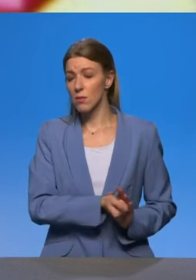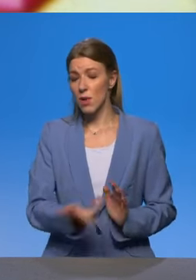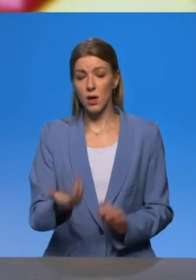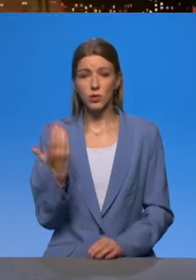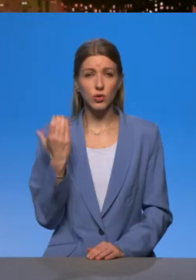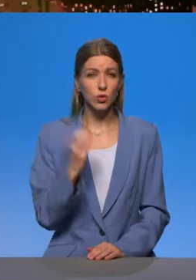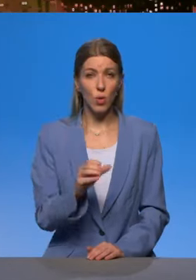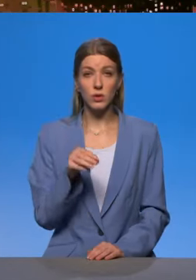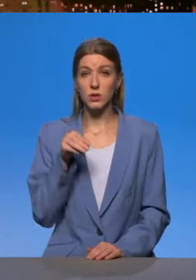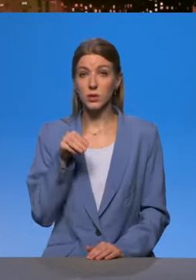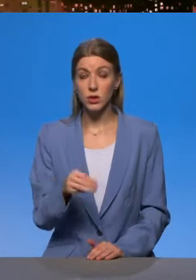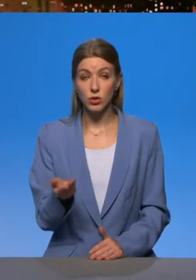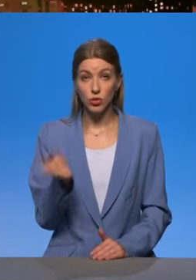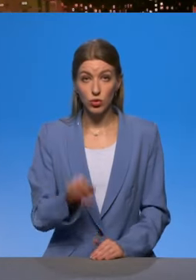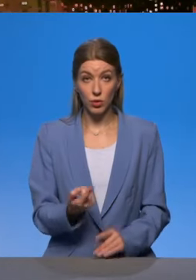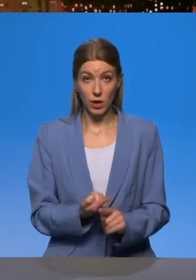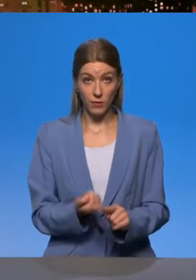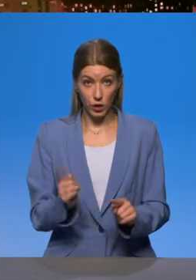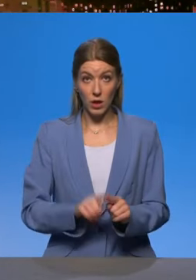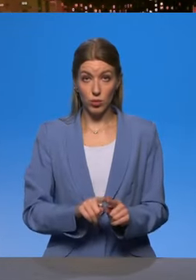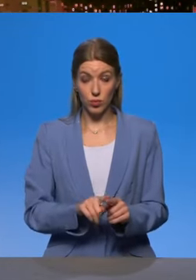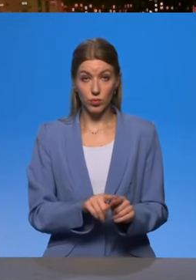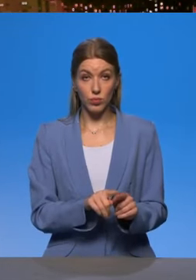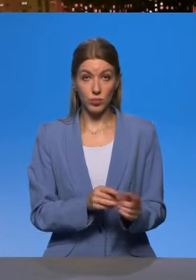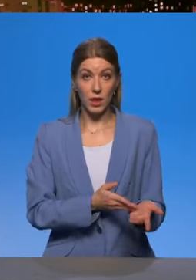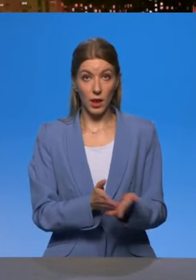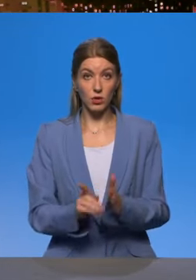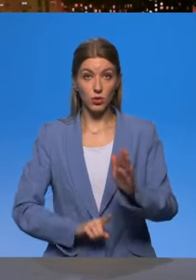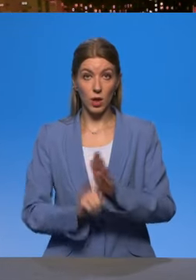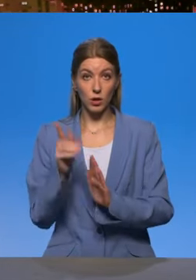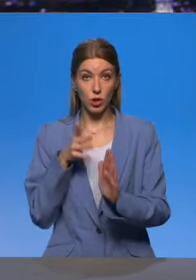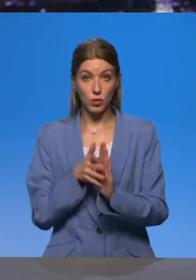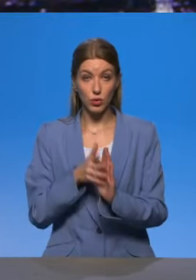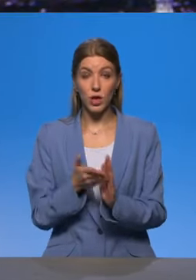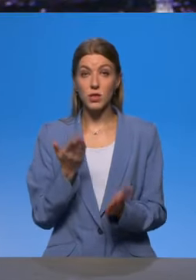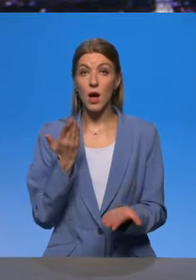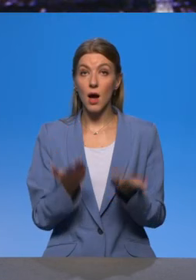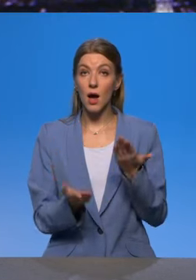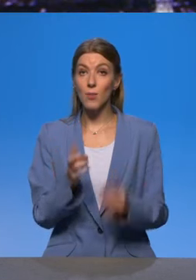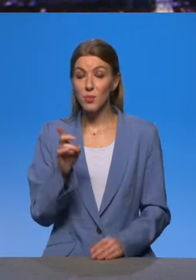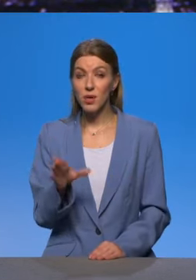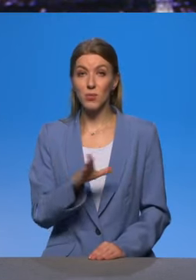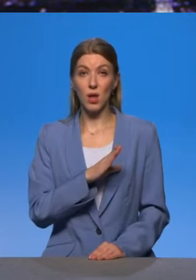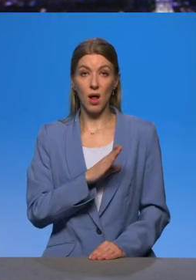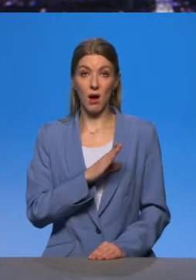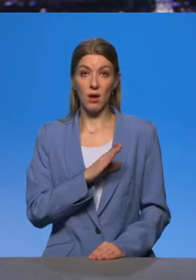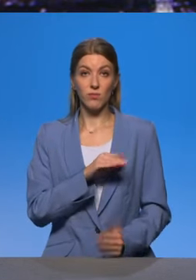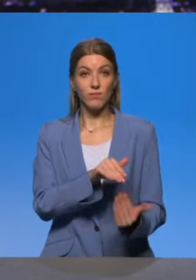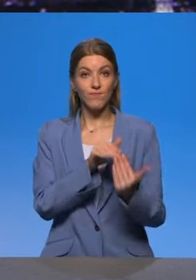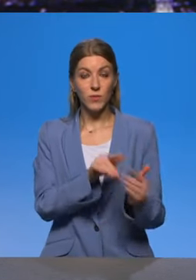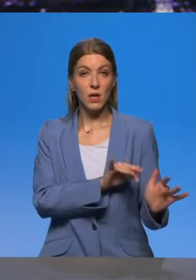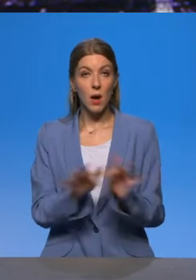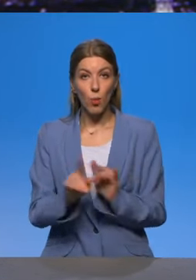и это просто тенденция начинает изучать. А по большому счету, если бы была работа над вовлеченностью этого коллектива,